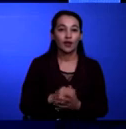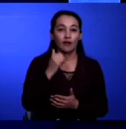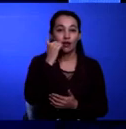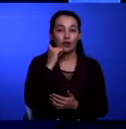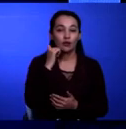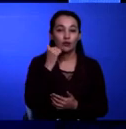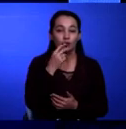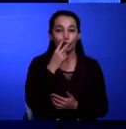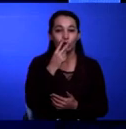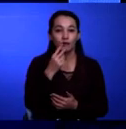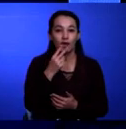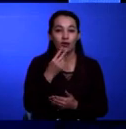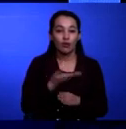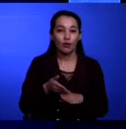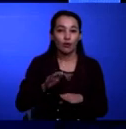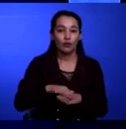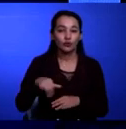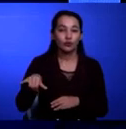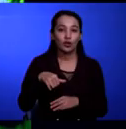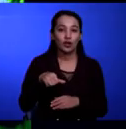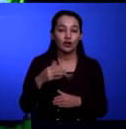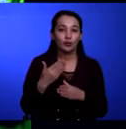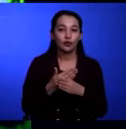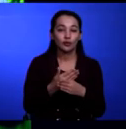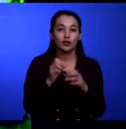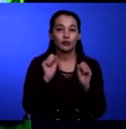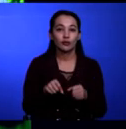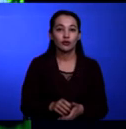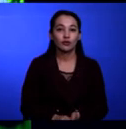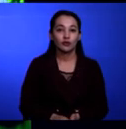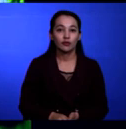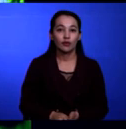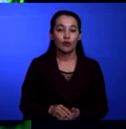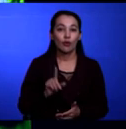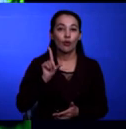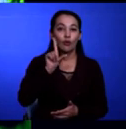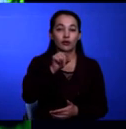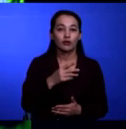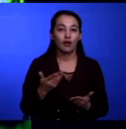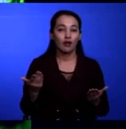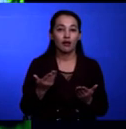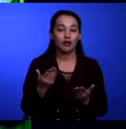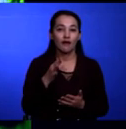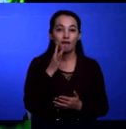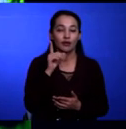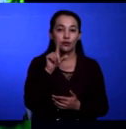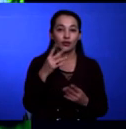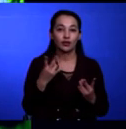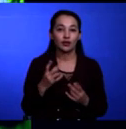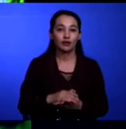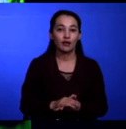onaxonlarimiz og'ir yuklarni ham ko'tarib borishligisi mumkin. O'ting. Qanday paytda o'tamiz?